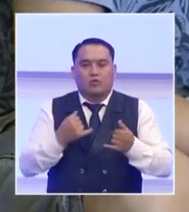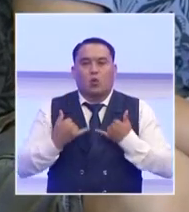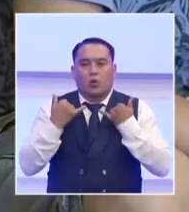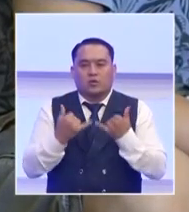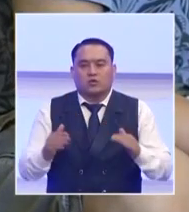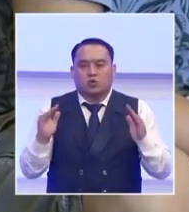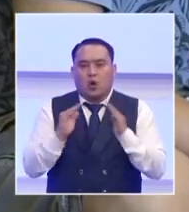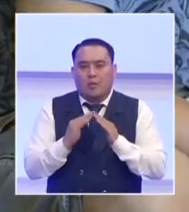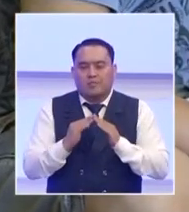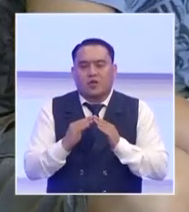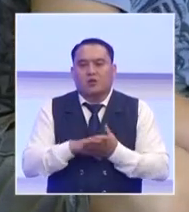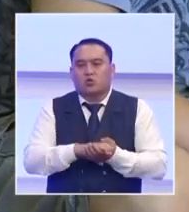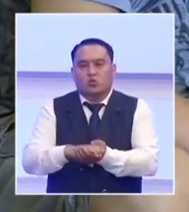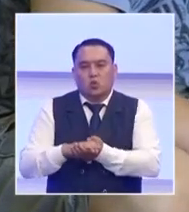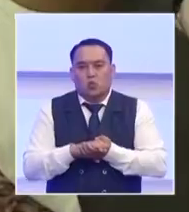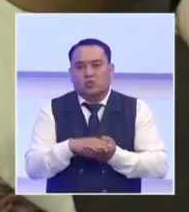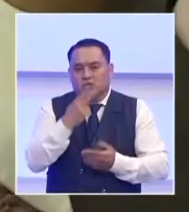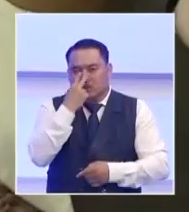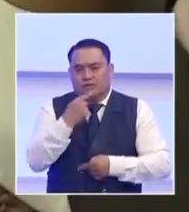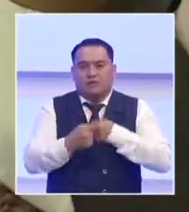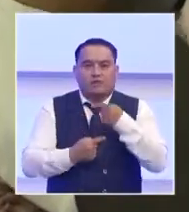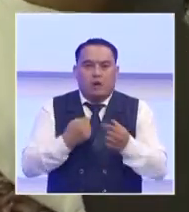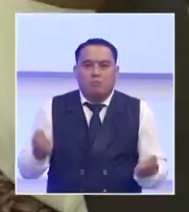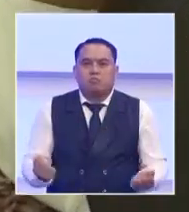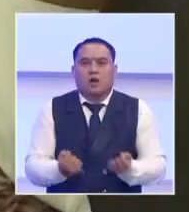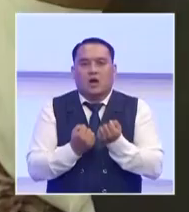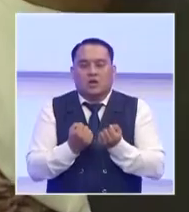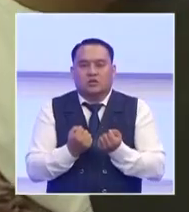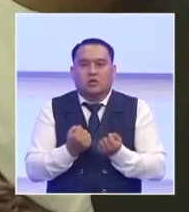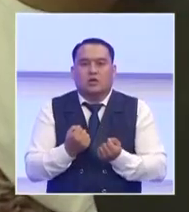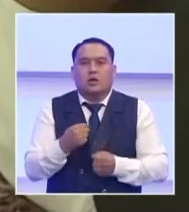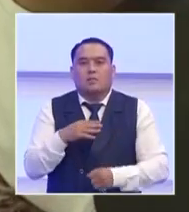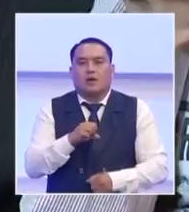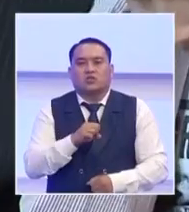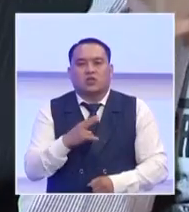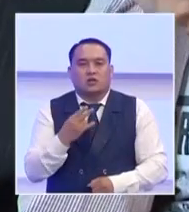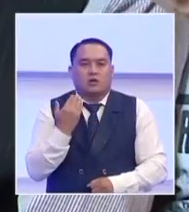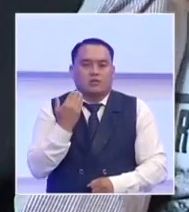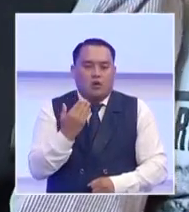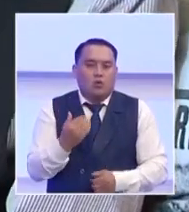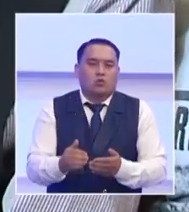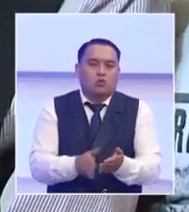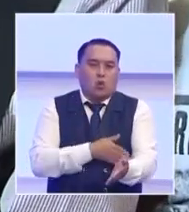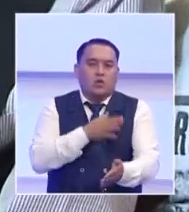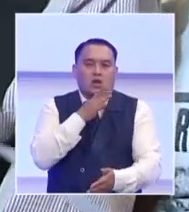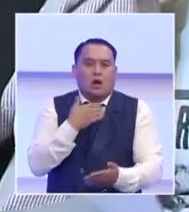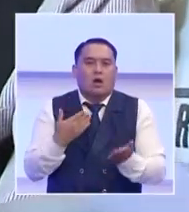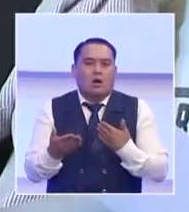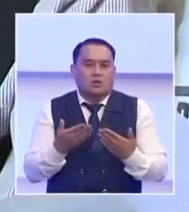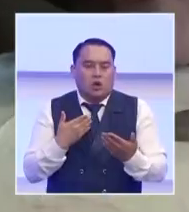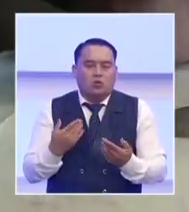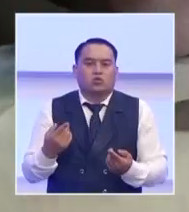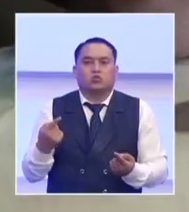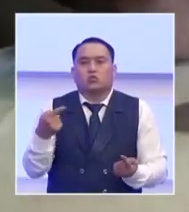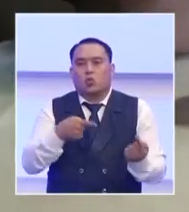глава дома у дружной семье есть и свои традиции поддерживаемые хозяйка очага оба jan ap а однако основы долголетия их отношений оба